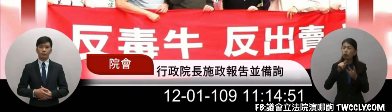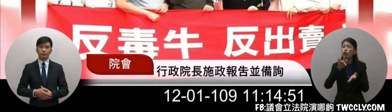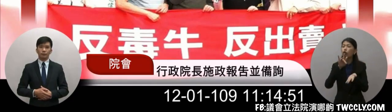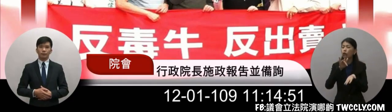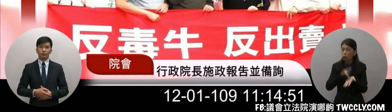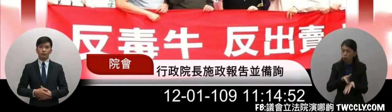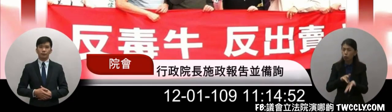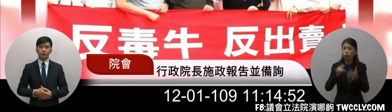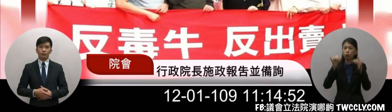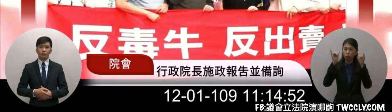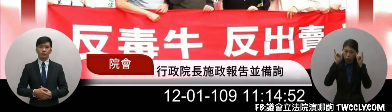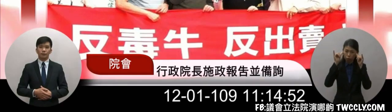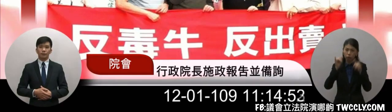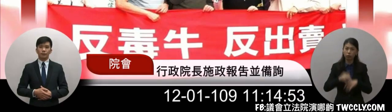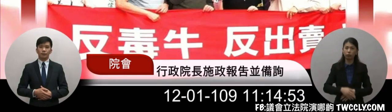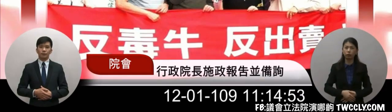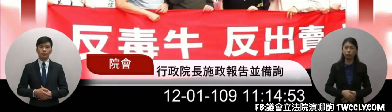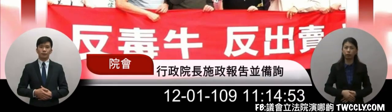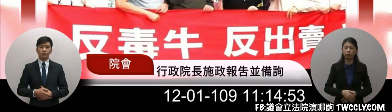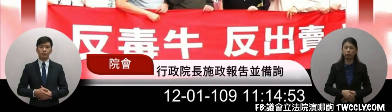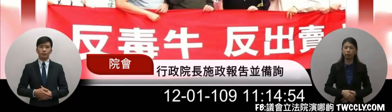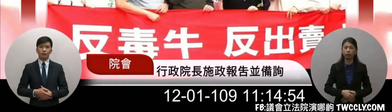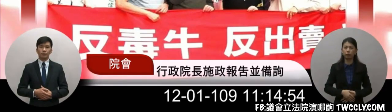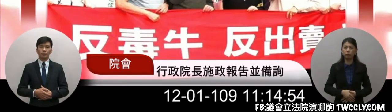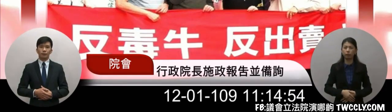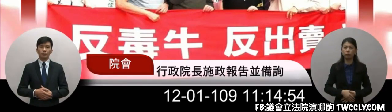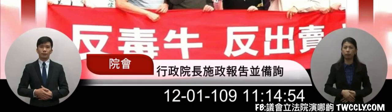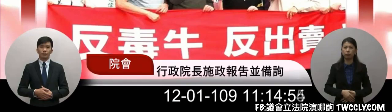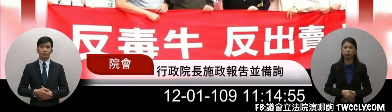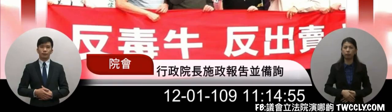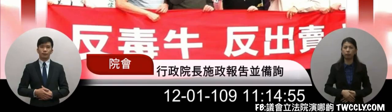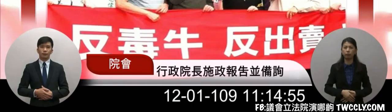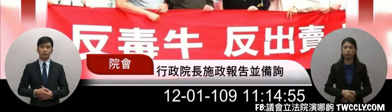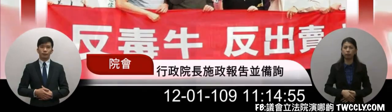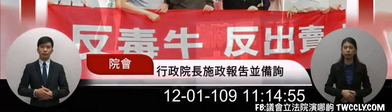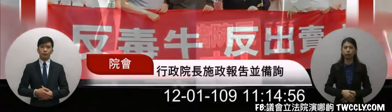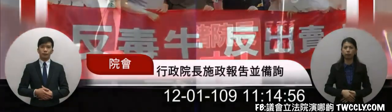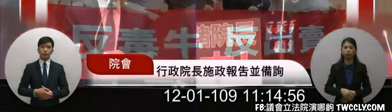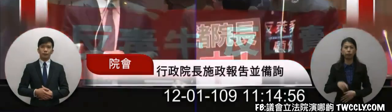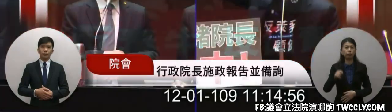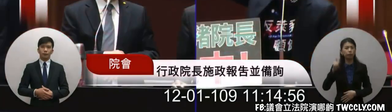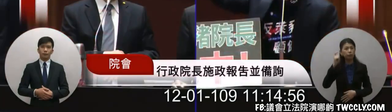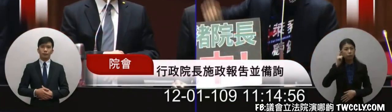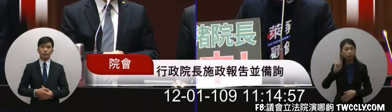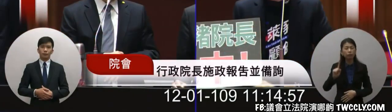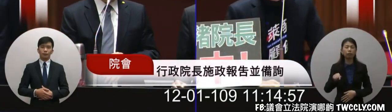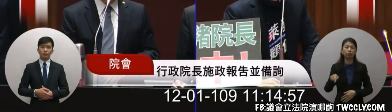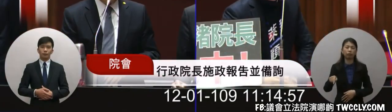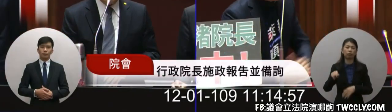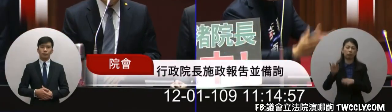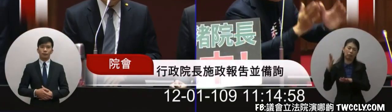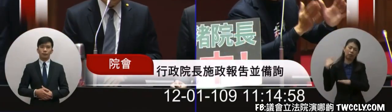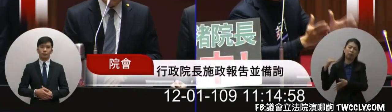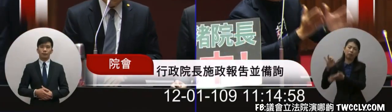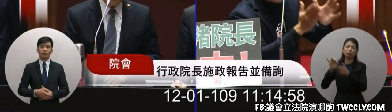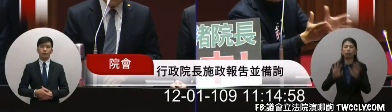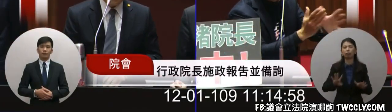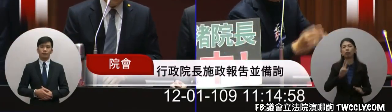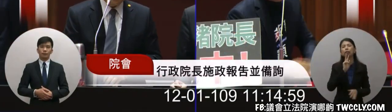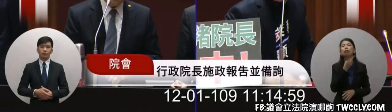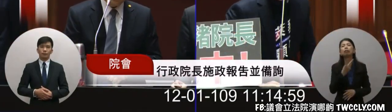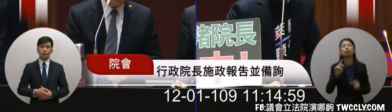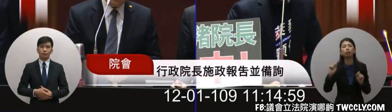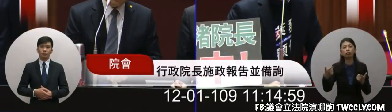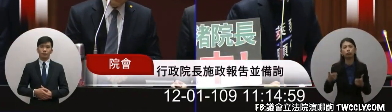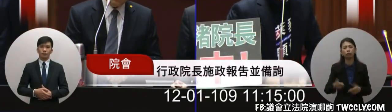毒牛，所以这不就是最道道地地的双重标准吗？谁告诉我们莱克